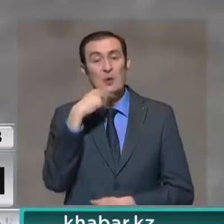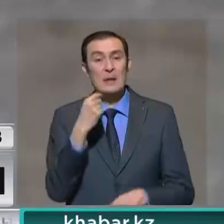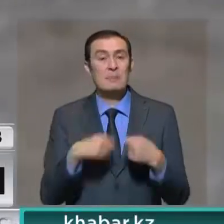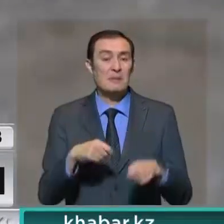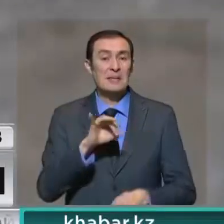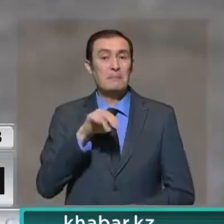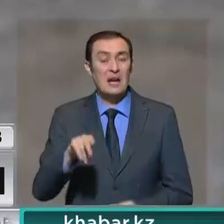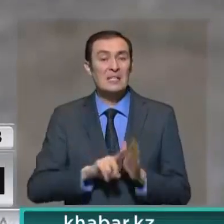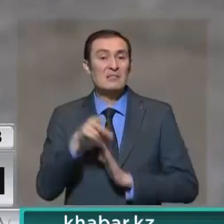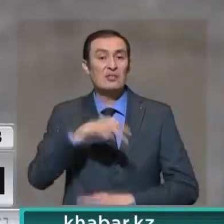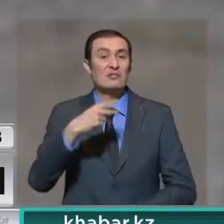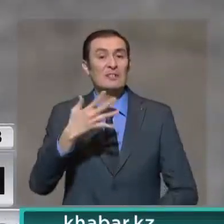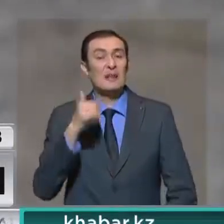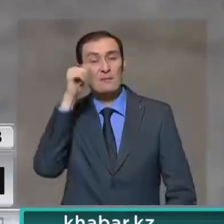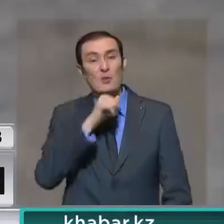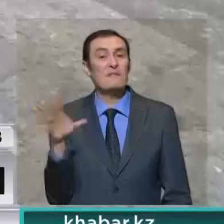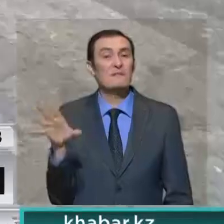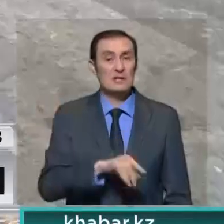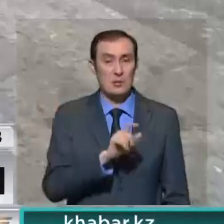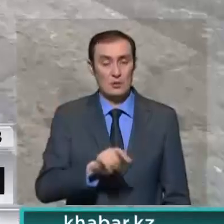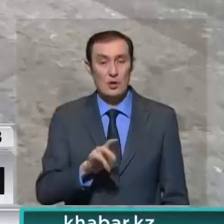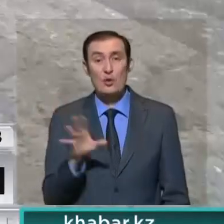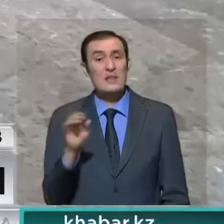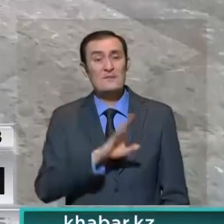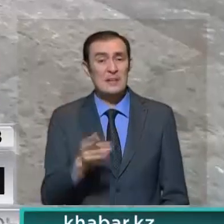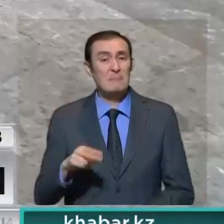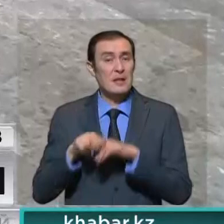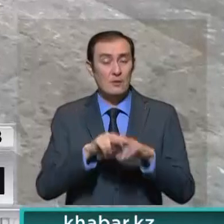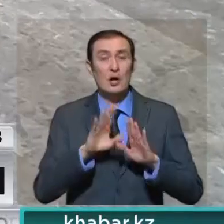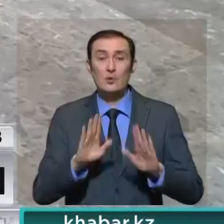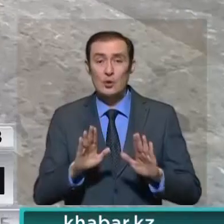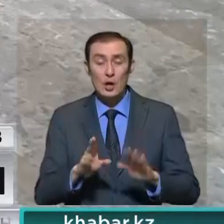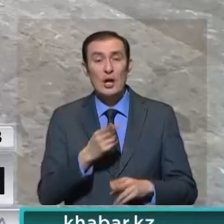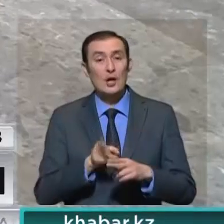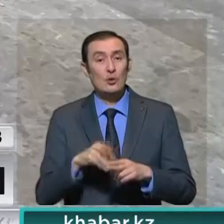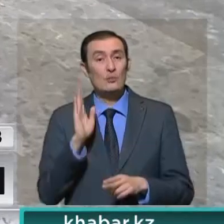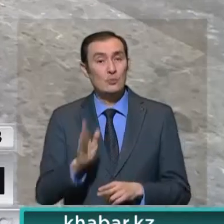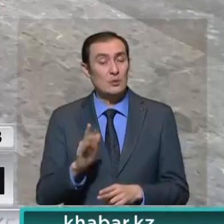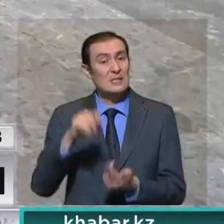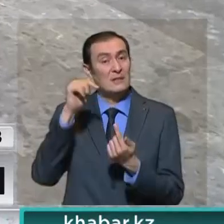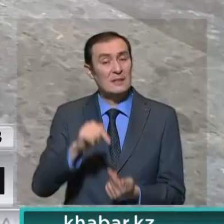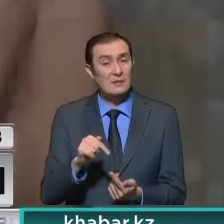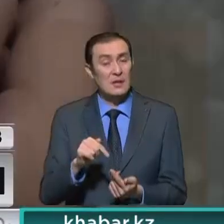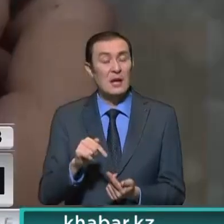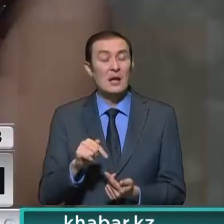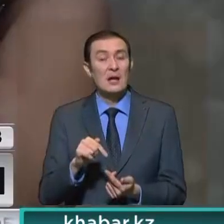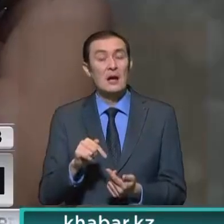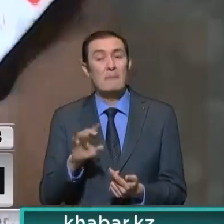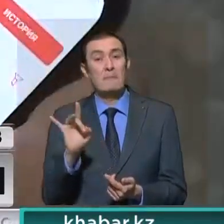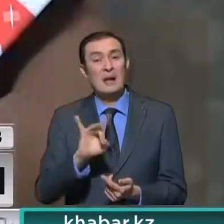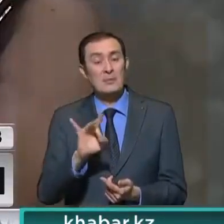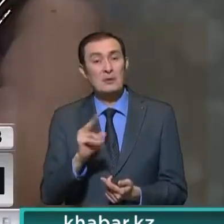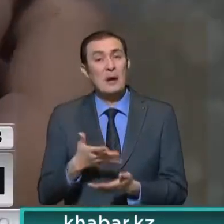предприниматели от 25 года все казахстанцы Но к слову речи не обо всех переводах а только о тех которые будут соответствовать определенным критериям